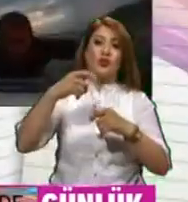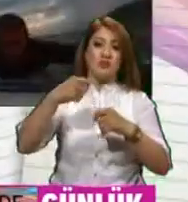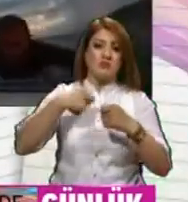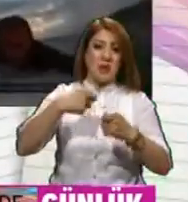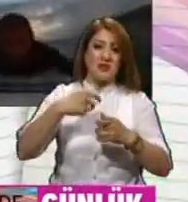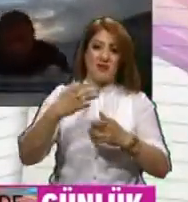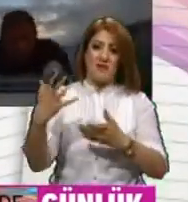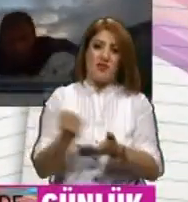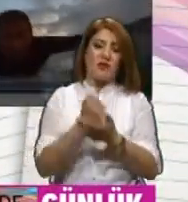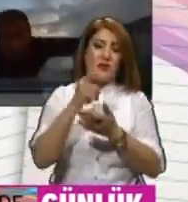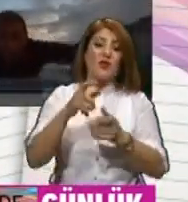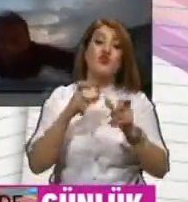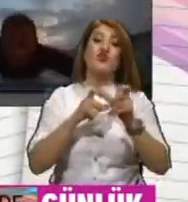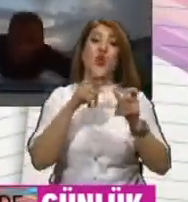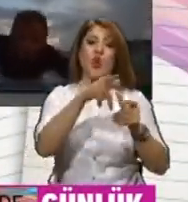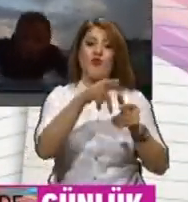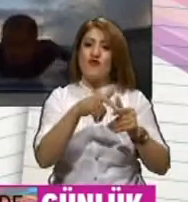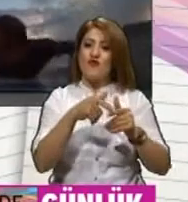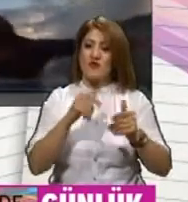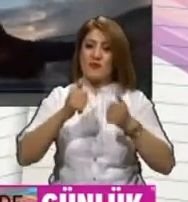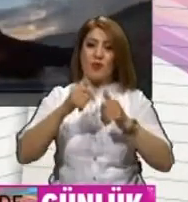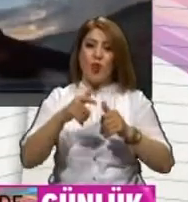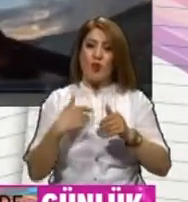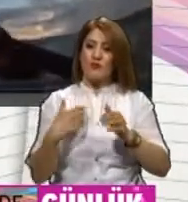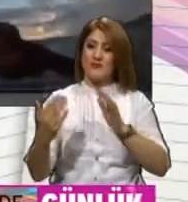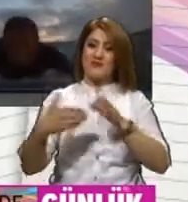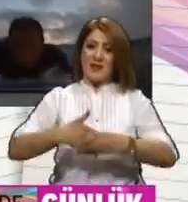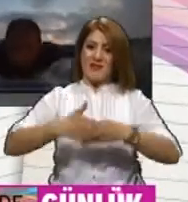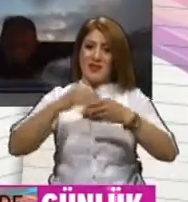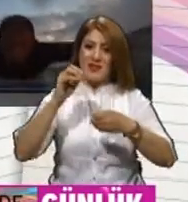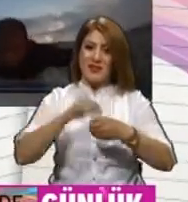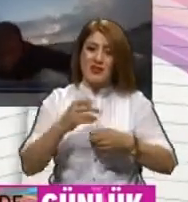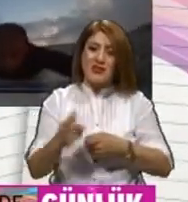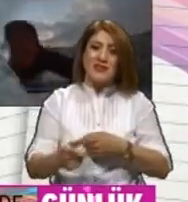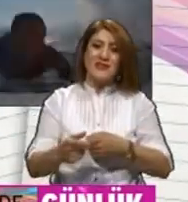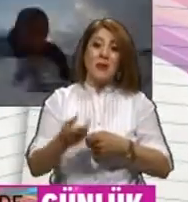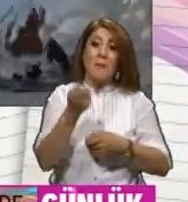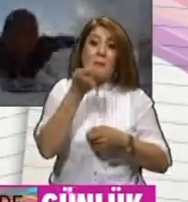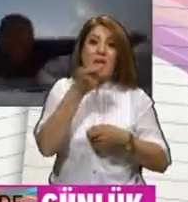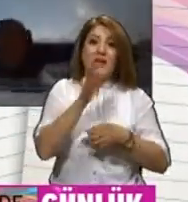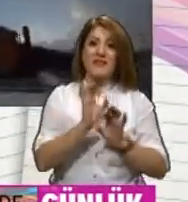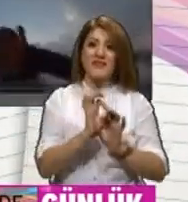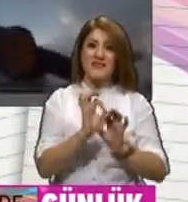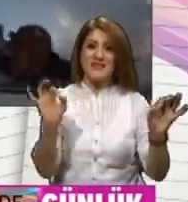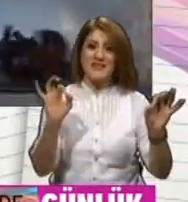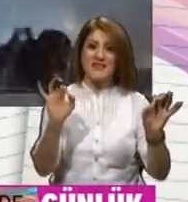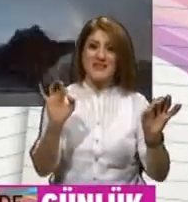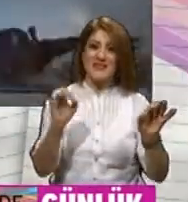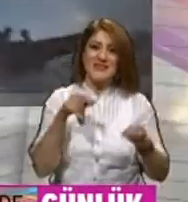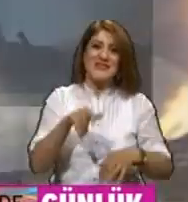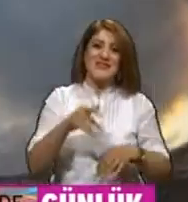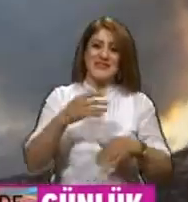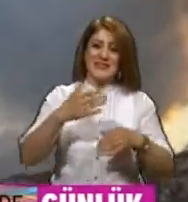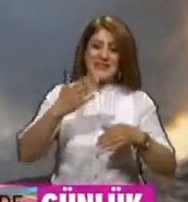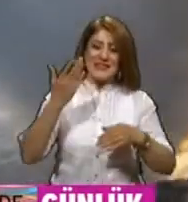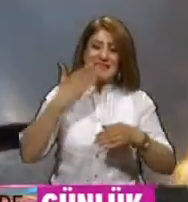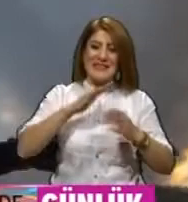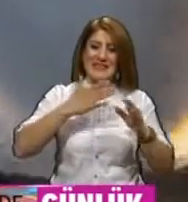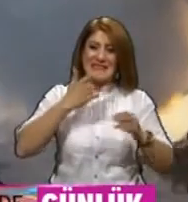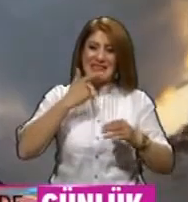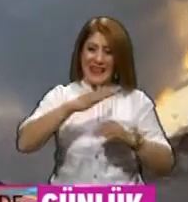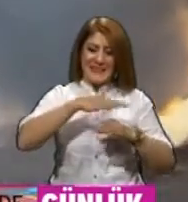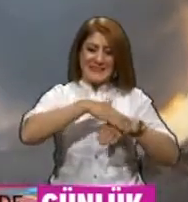sörf sporuyla tanışmaları için. Evet. Ücretsiz veya işte kolay ulaşılabilir hale getirmesi için sahillerde güvenli,